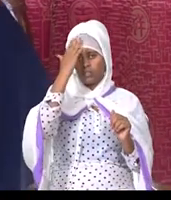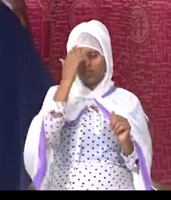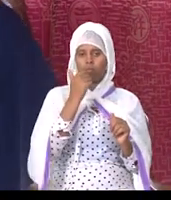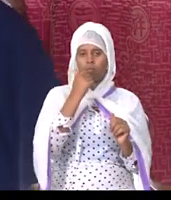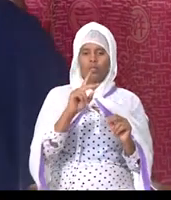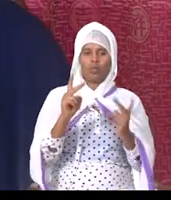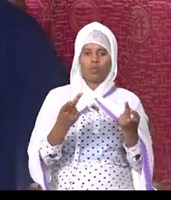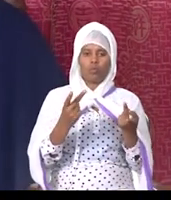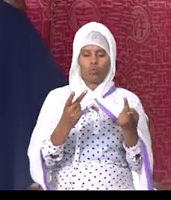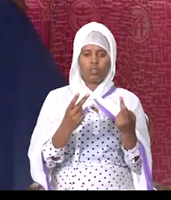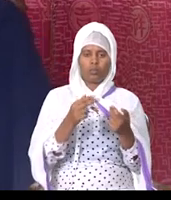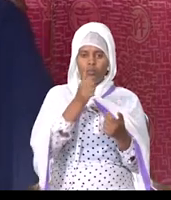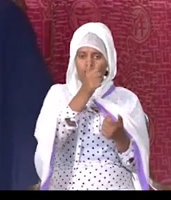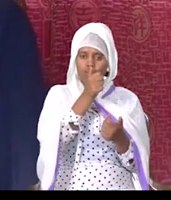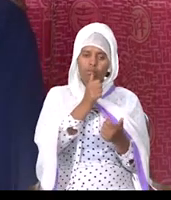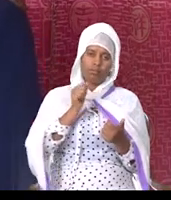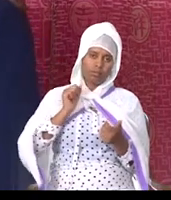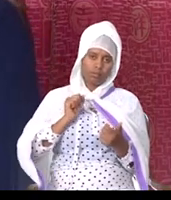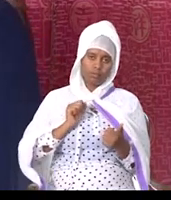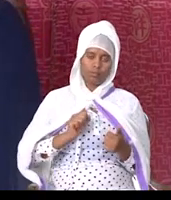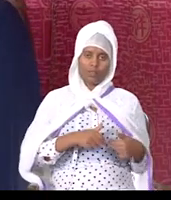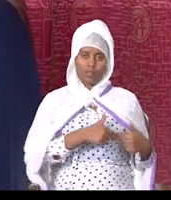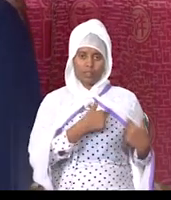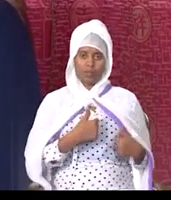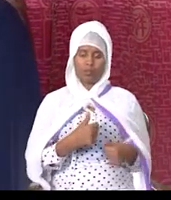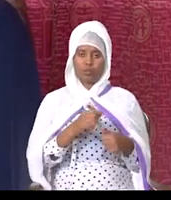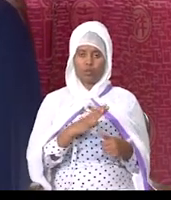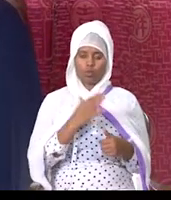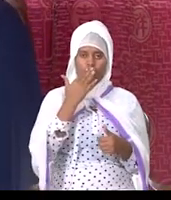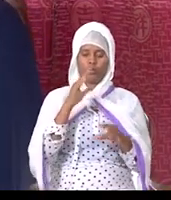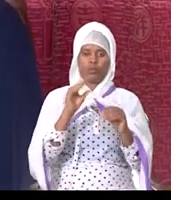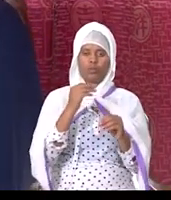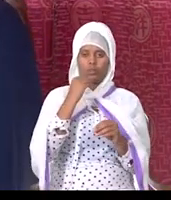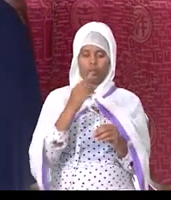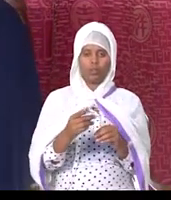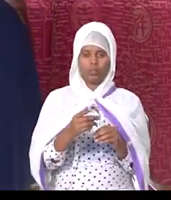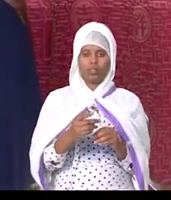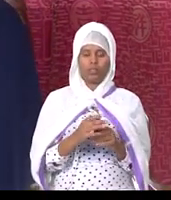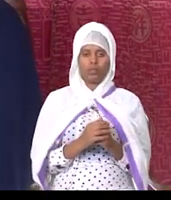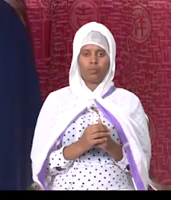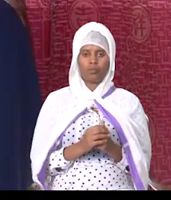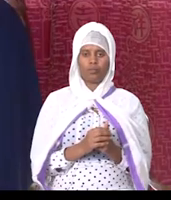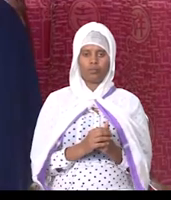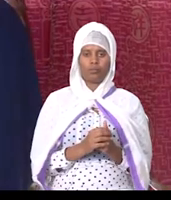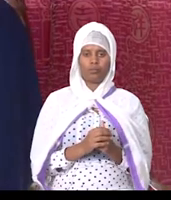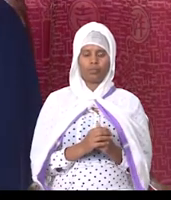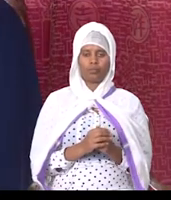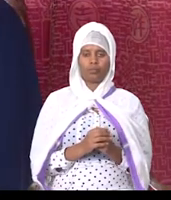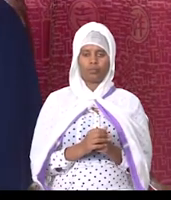ክፈልጥ የምባል እሙኻ ምስትህትና ዘሐዘ ልብ መሐዝ ይግባአና ኢሉ ማለት ወፈድፋ